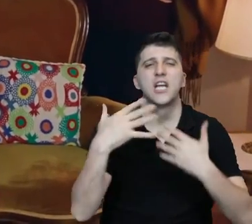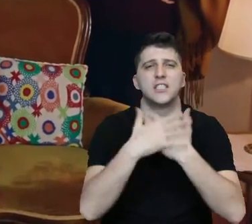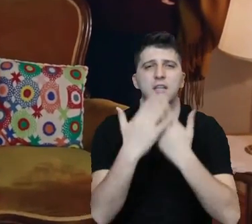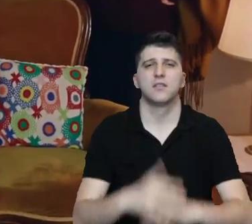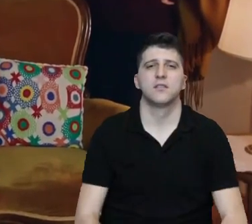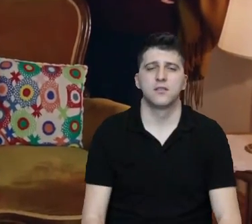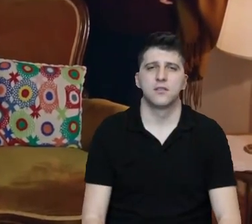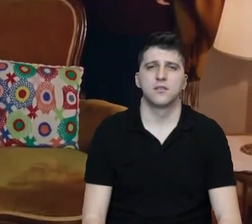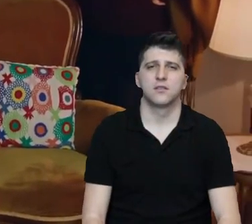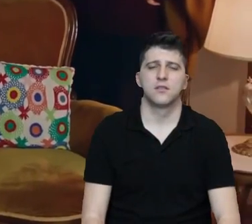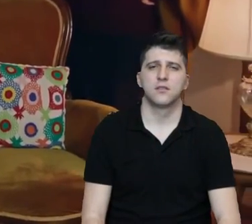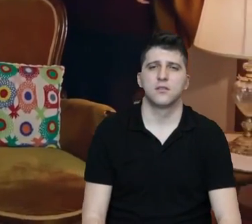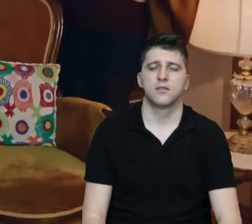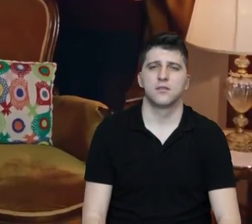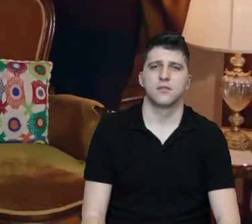versin.